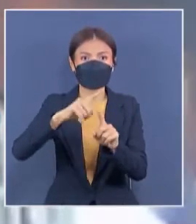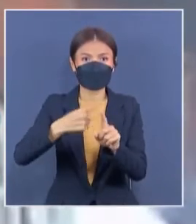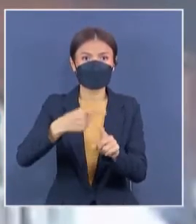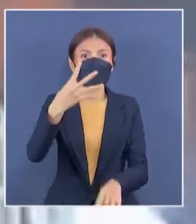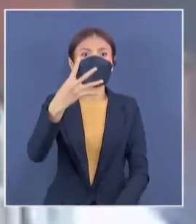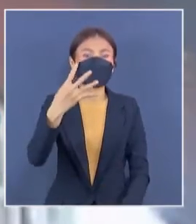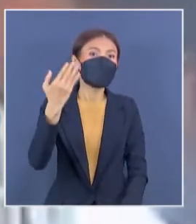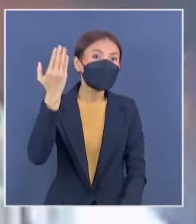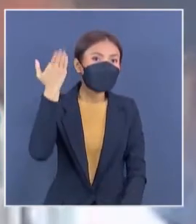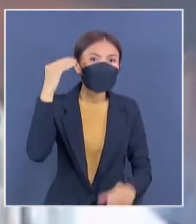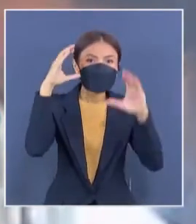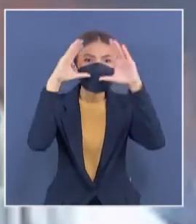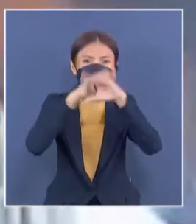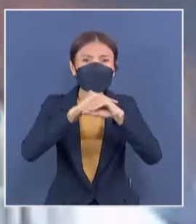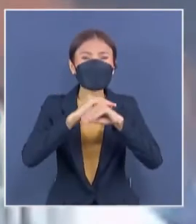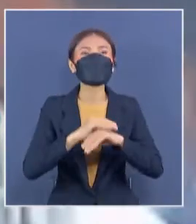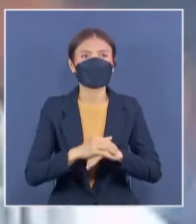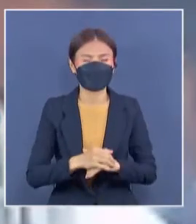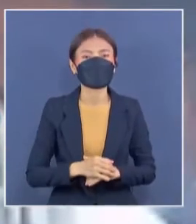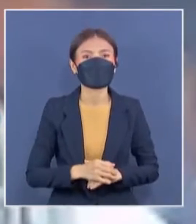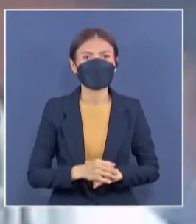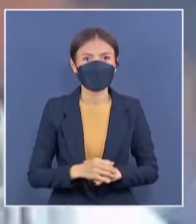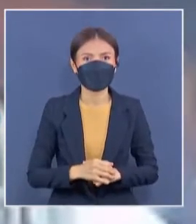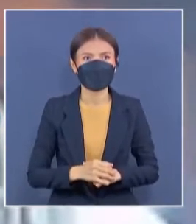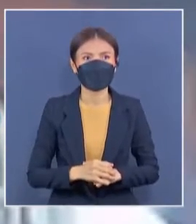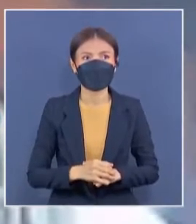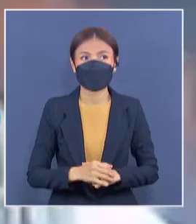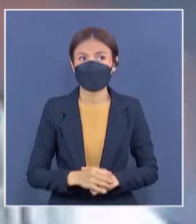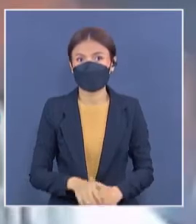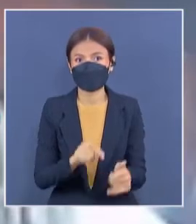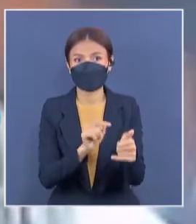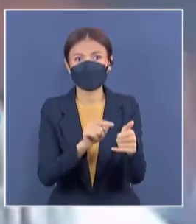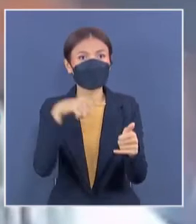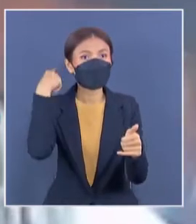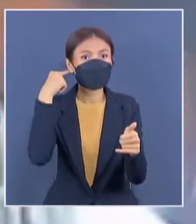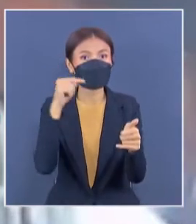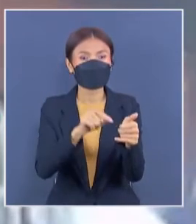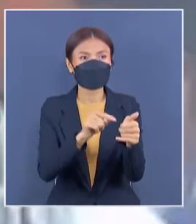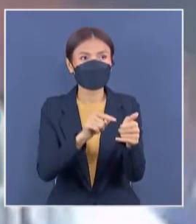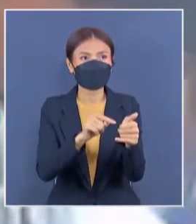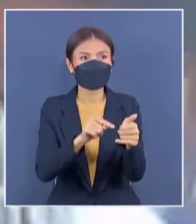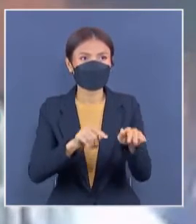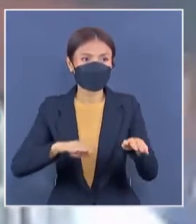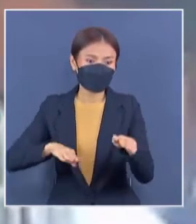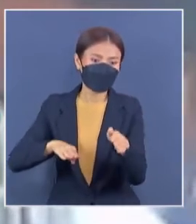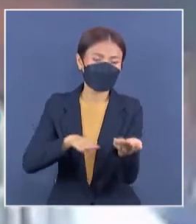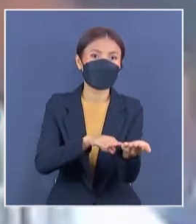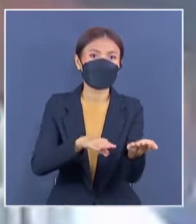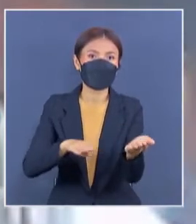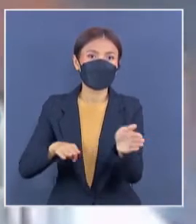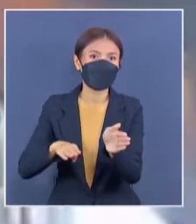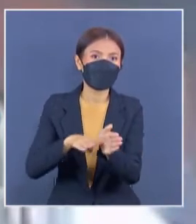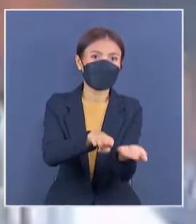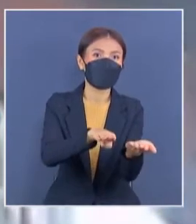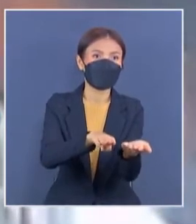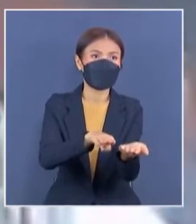ายนที่ผ่านมาตอนกลางค่ำกลางคืนเนี่ยแหละครับจนกระทั่งพยาบาลผู้ช่วยพยาบาลคนนี้เนี่ยฮะระหว่างเฉี่ยวชนเนี่ยล้มไปแขนเนี่ยผิดรูปไป